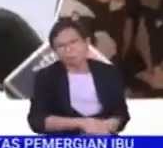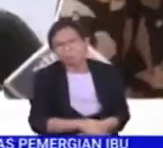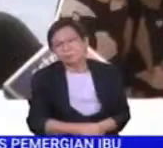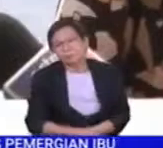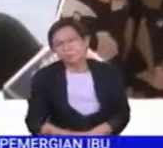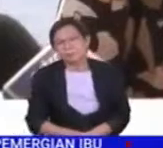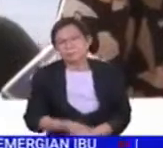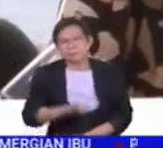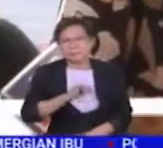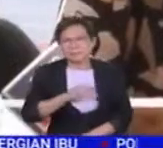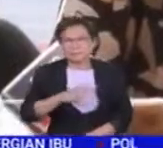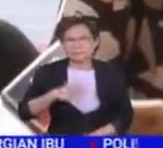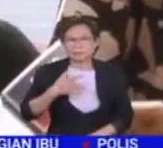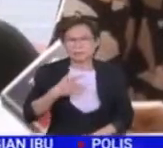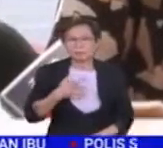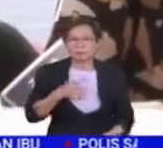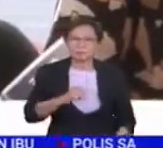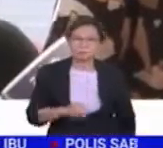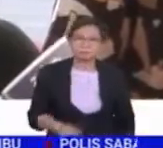Saya rasa